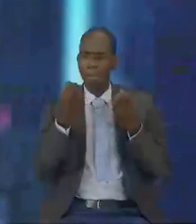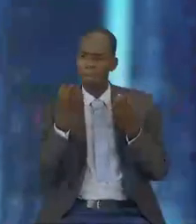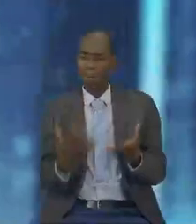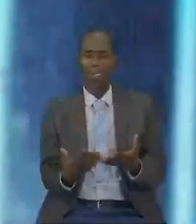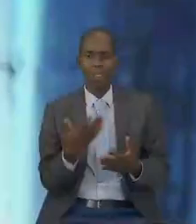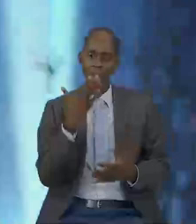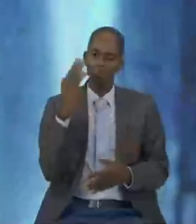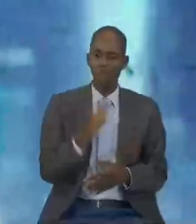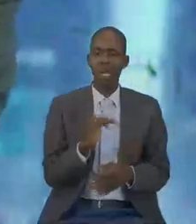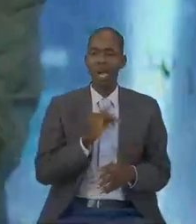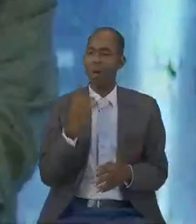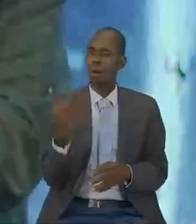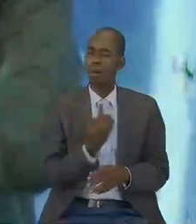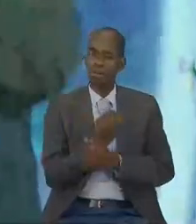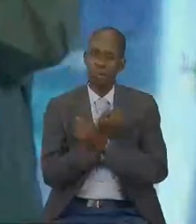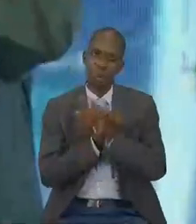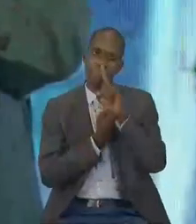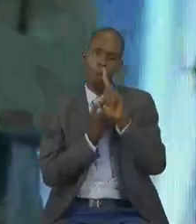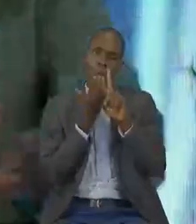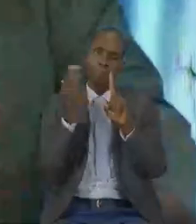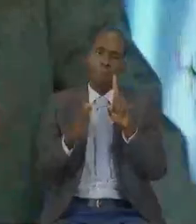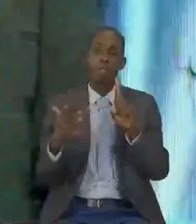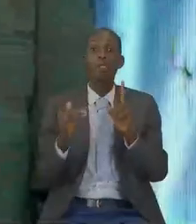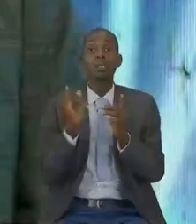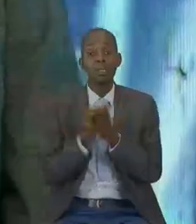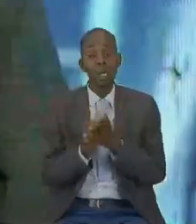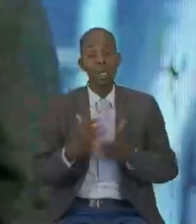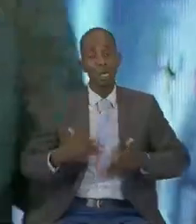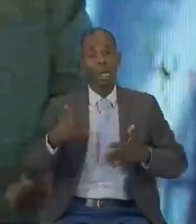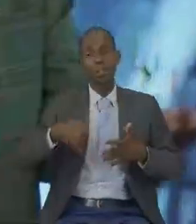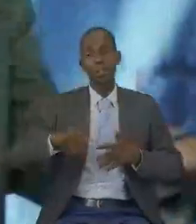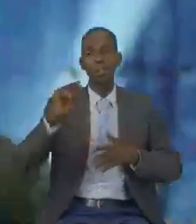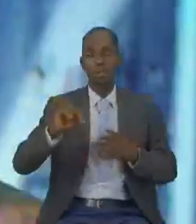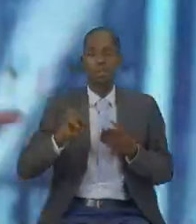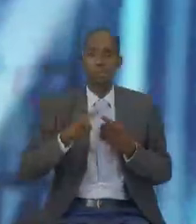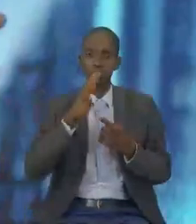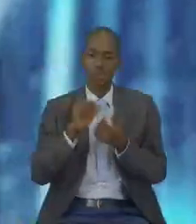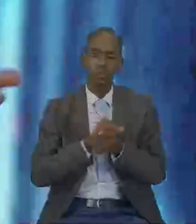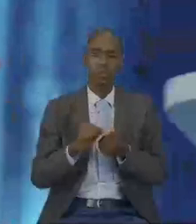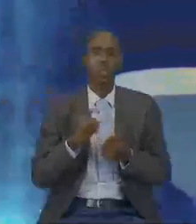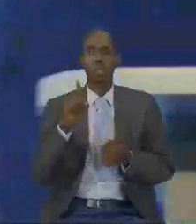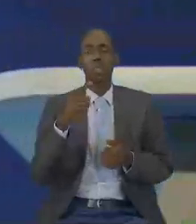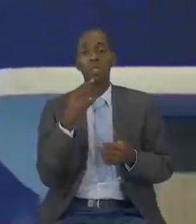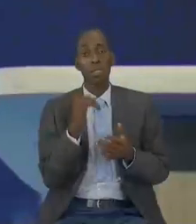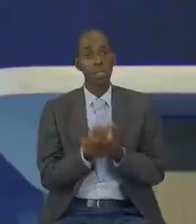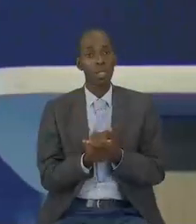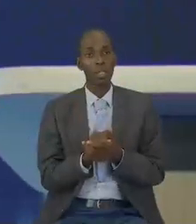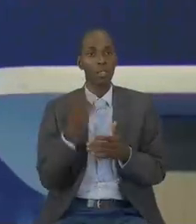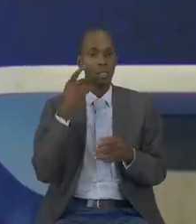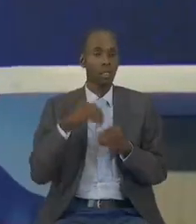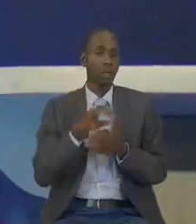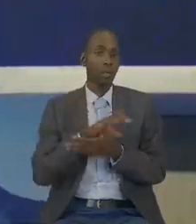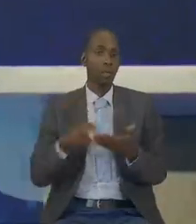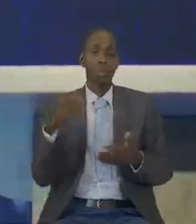fais pas le mal multiplié. J'ai fait un seul type de mal. Oui, ce plat a toujours besoin d'être lavé. Et il